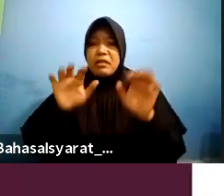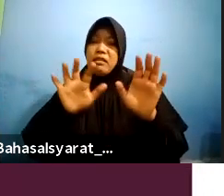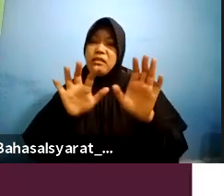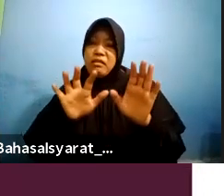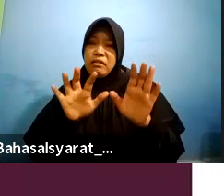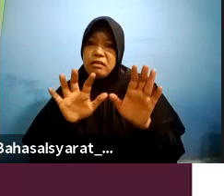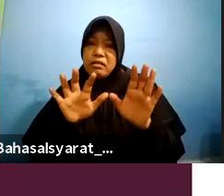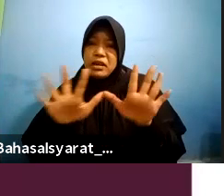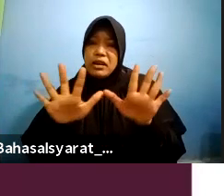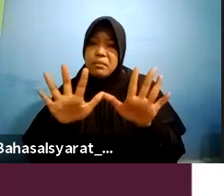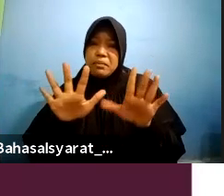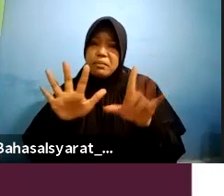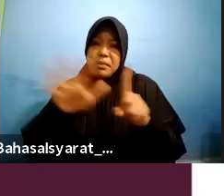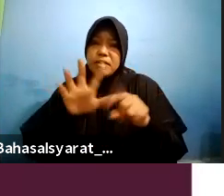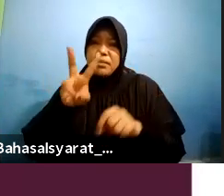yang jatuh ini